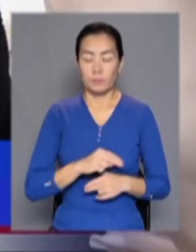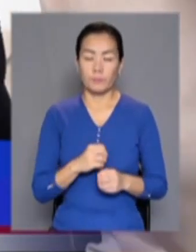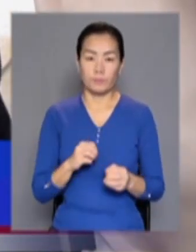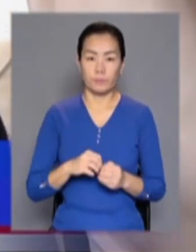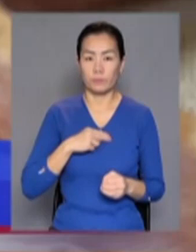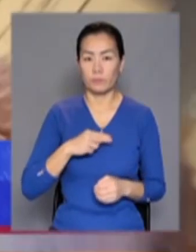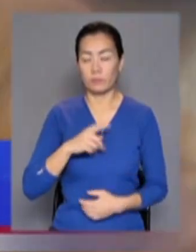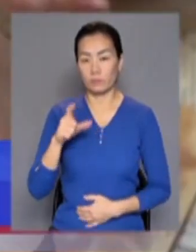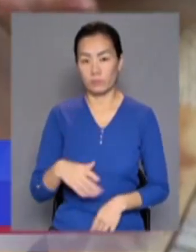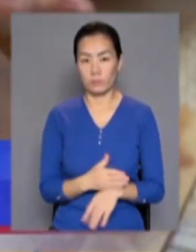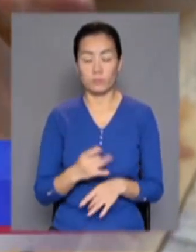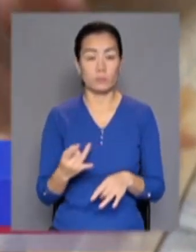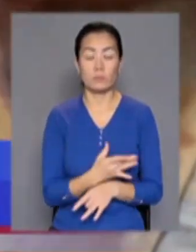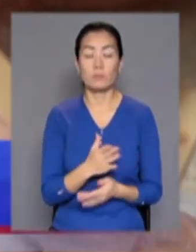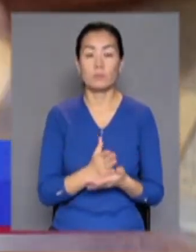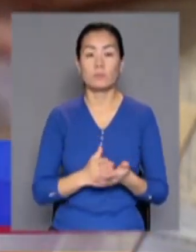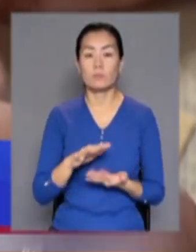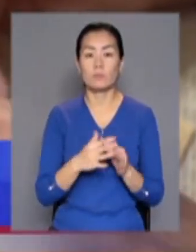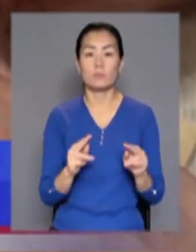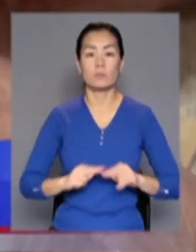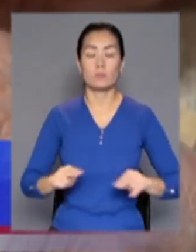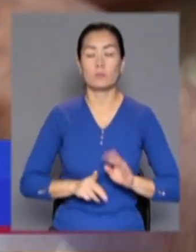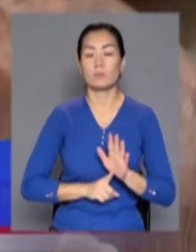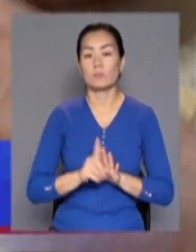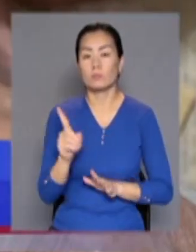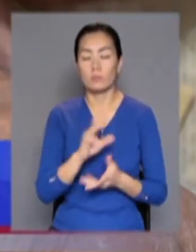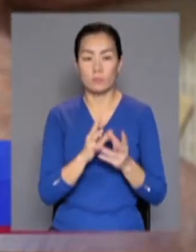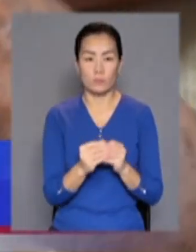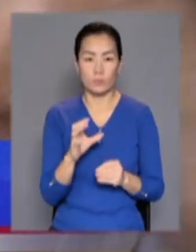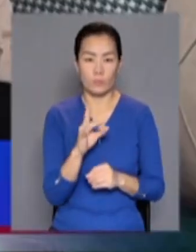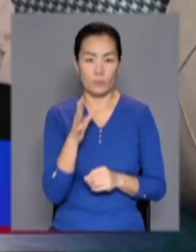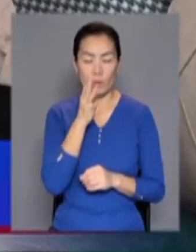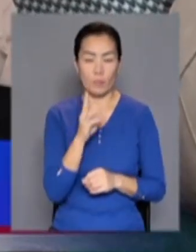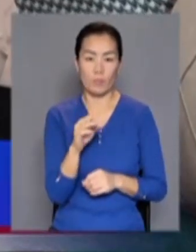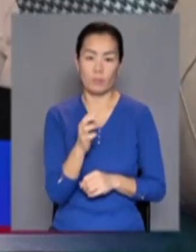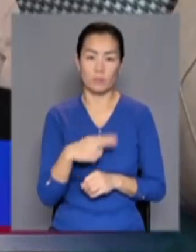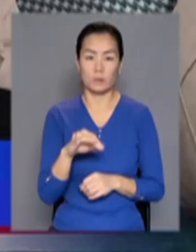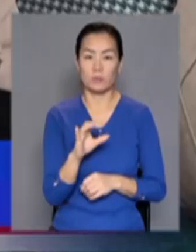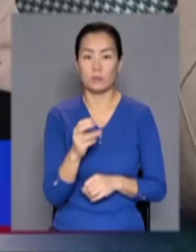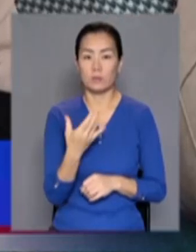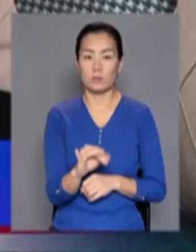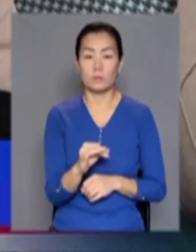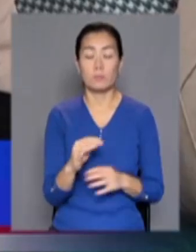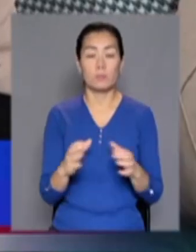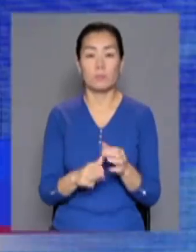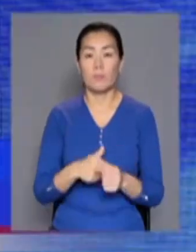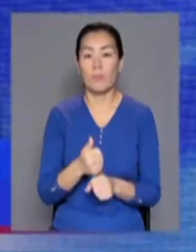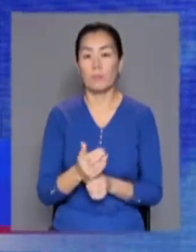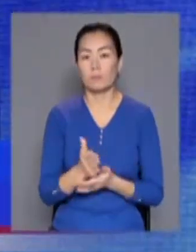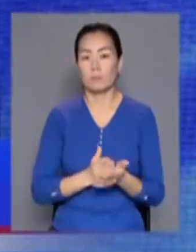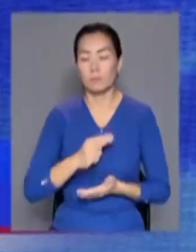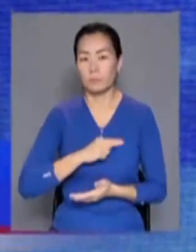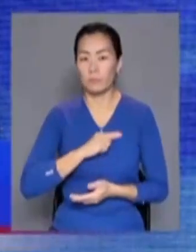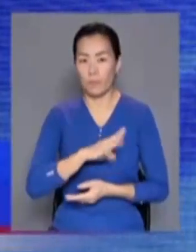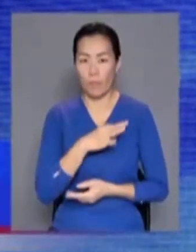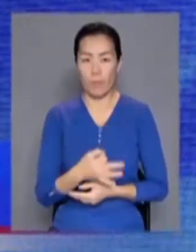қол үзбеген жан. Ең алғашқы қызметін ауыл мұғалімінен бастаған ол кеңес заманында Махамбет Исатай аудандарының партия басшылығында қызмет